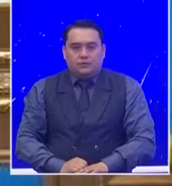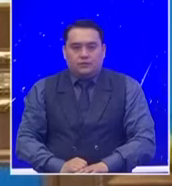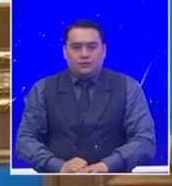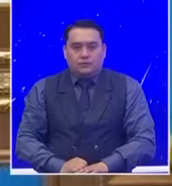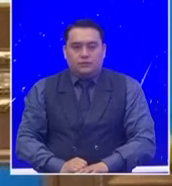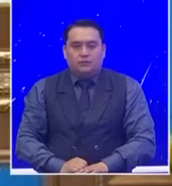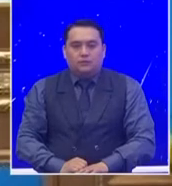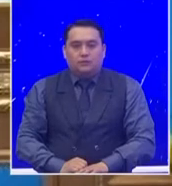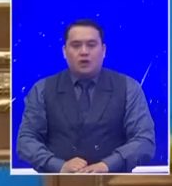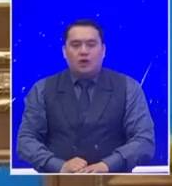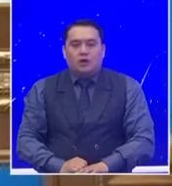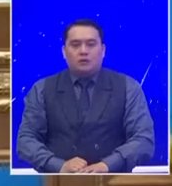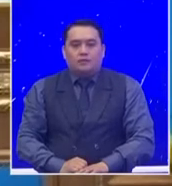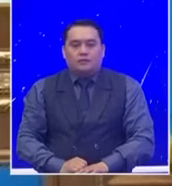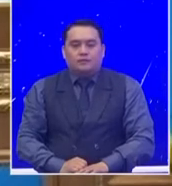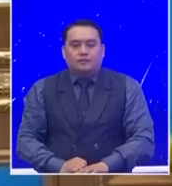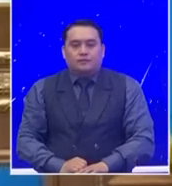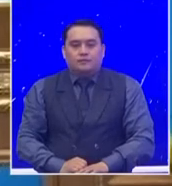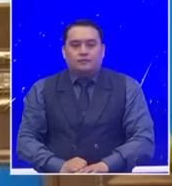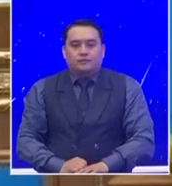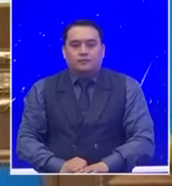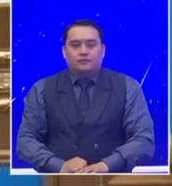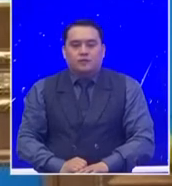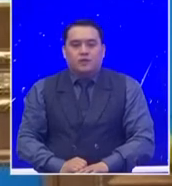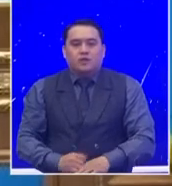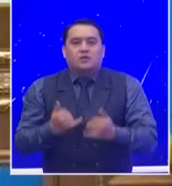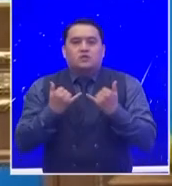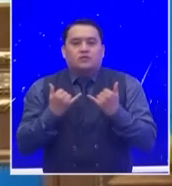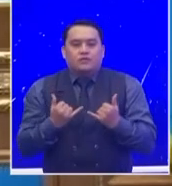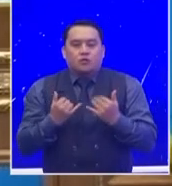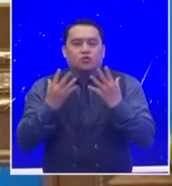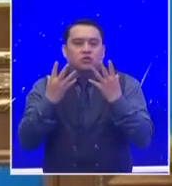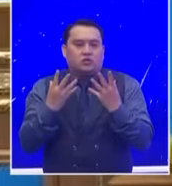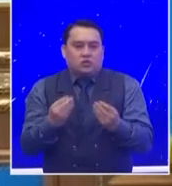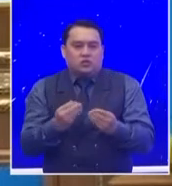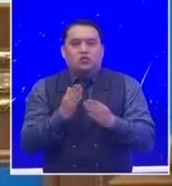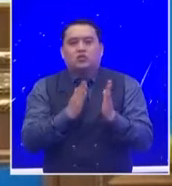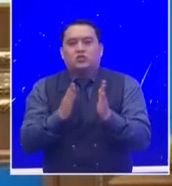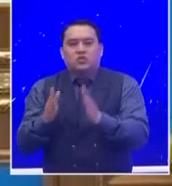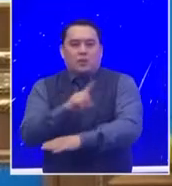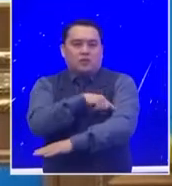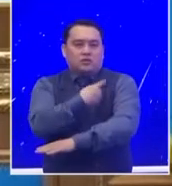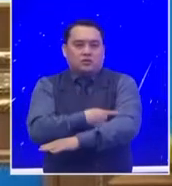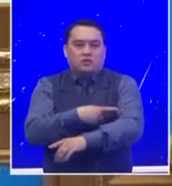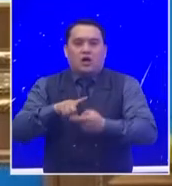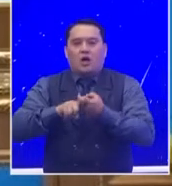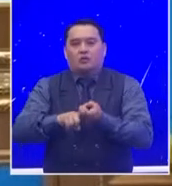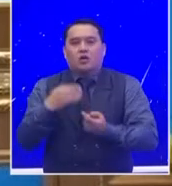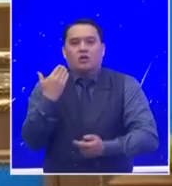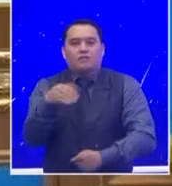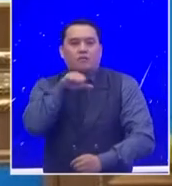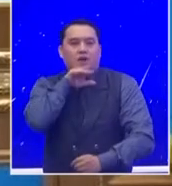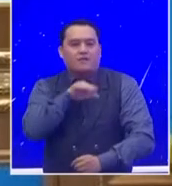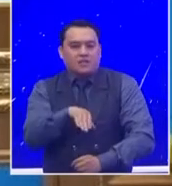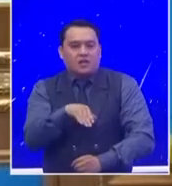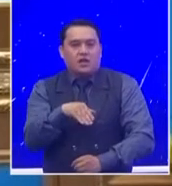В эти дни большая нагрузка ложится на работников системы здравоохранения. Многое зависит от их